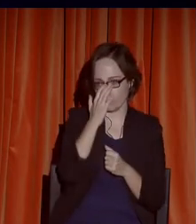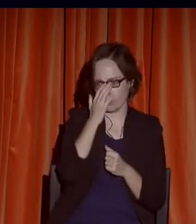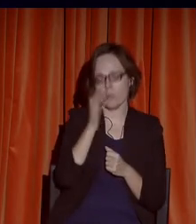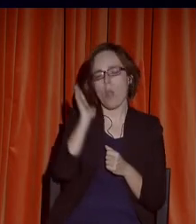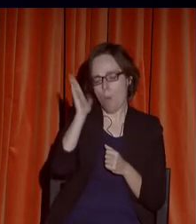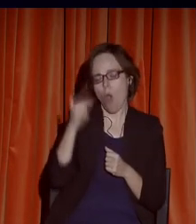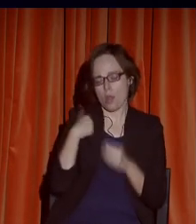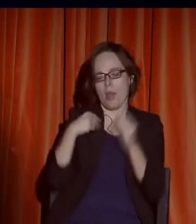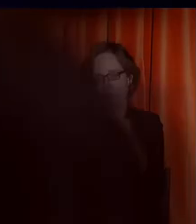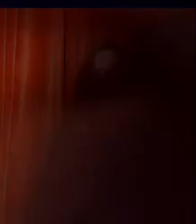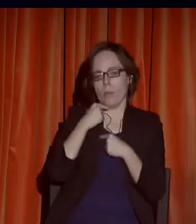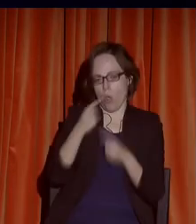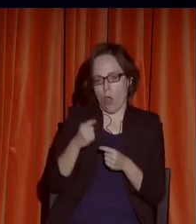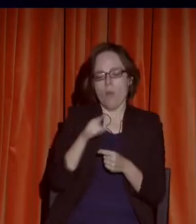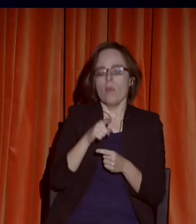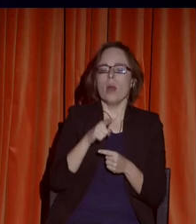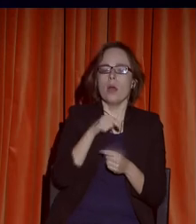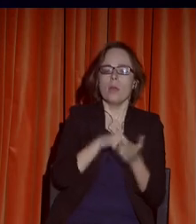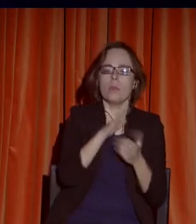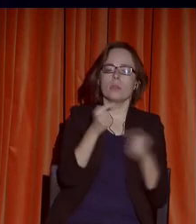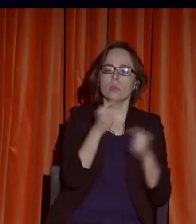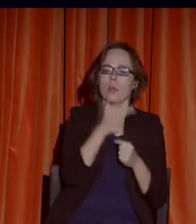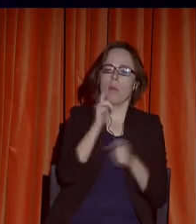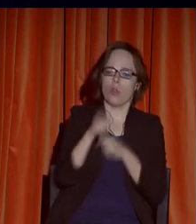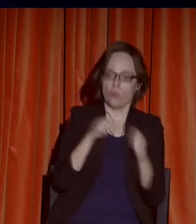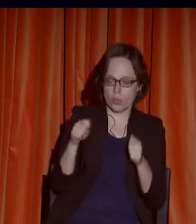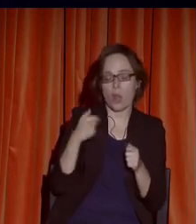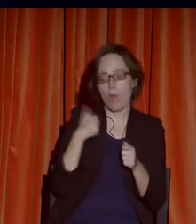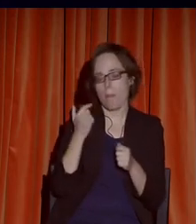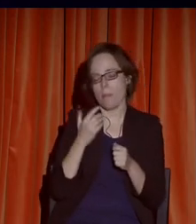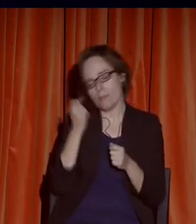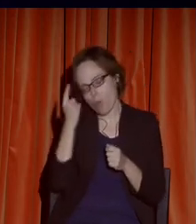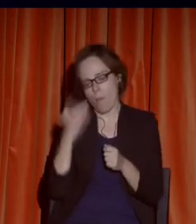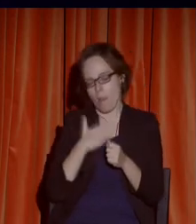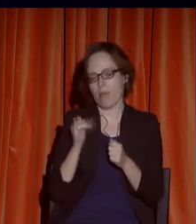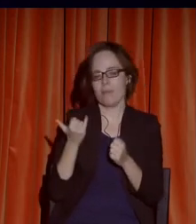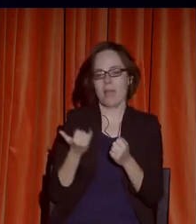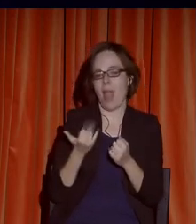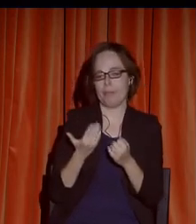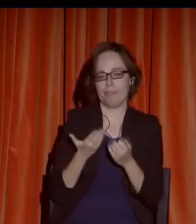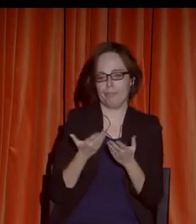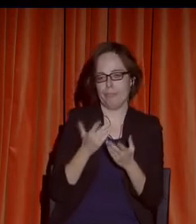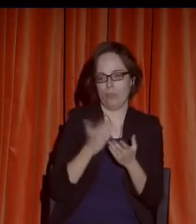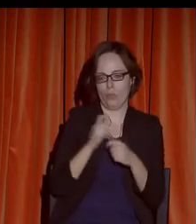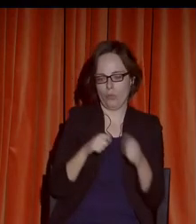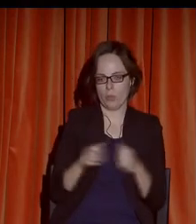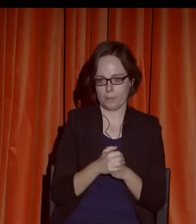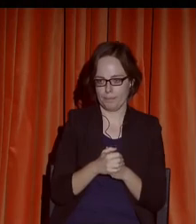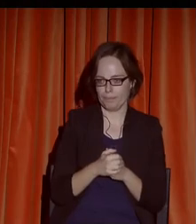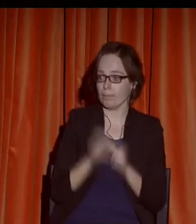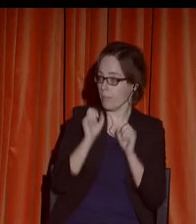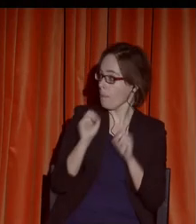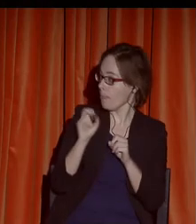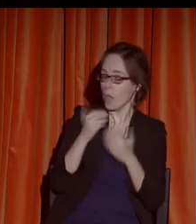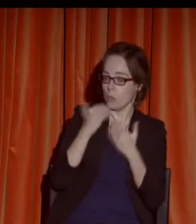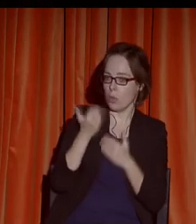o rozwiązaniach, jak mi się wydaje, że moglibyśmy sobie z tym poradzić. Dziękuję bardzo. O tym też mówiliśmy w kilku